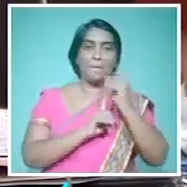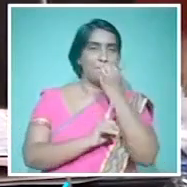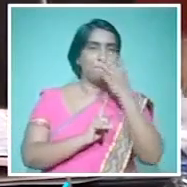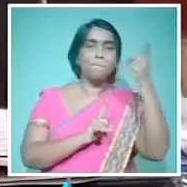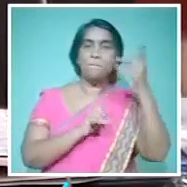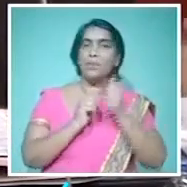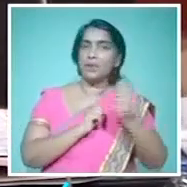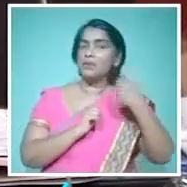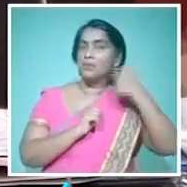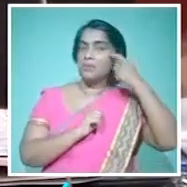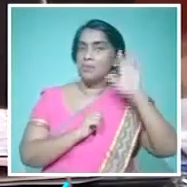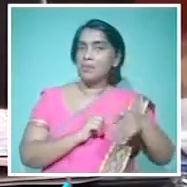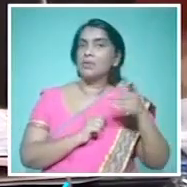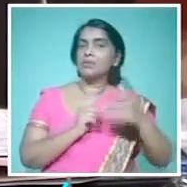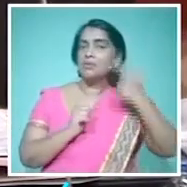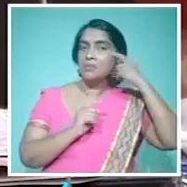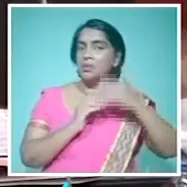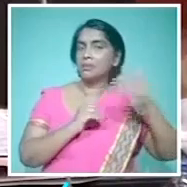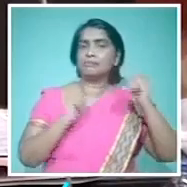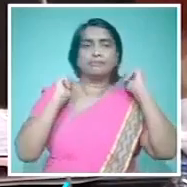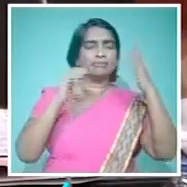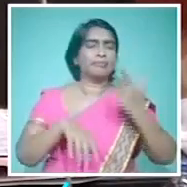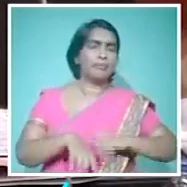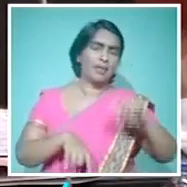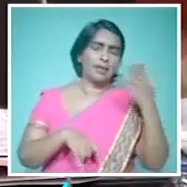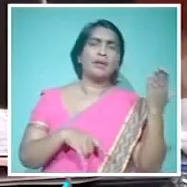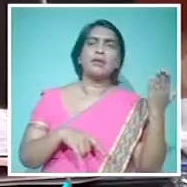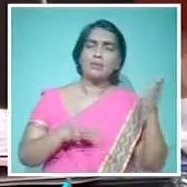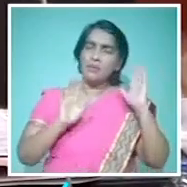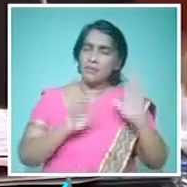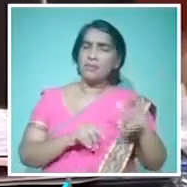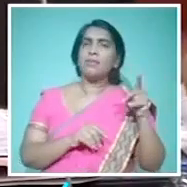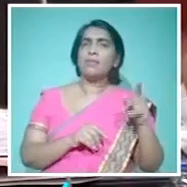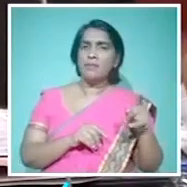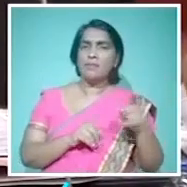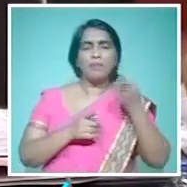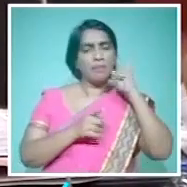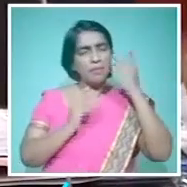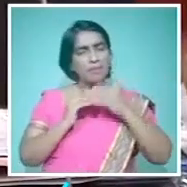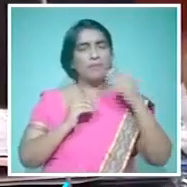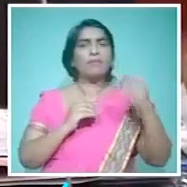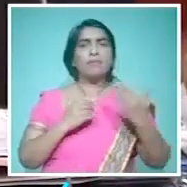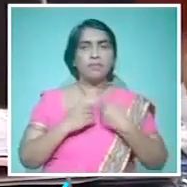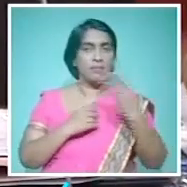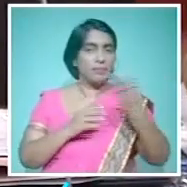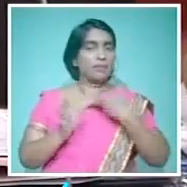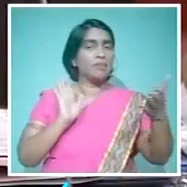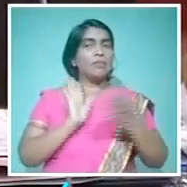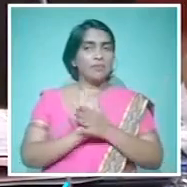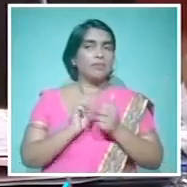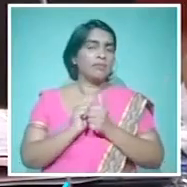यद तब बलापुर नमूते बलापुर इष्ट आवास आवक ये कैसे प्रमाद वेला हरी अभी दिगोलो बेला